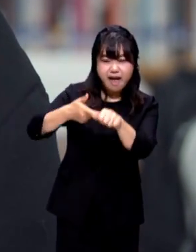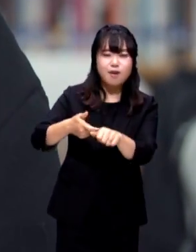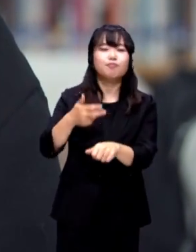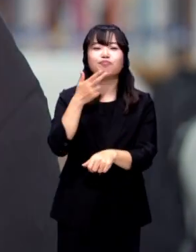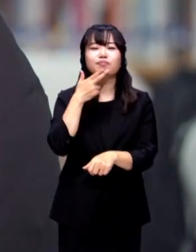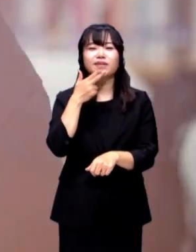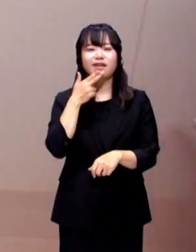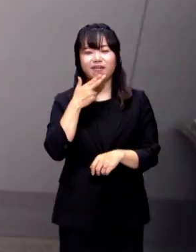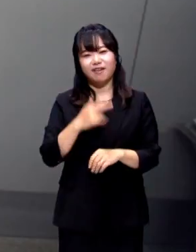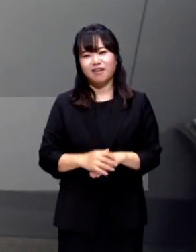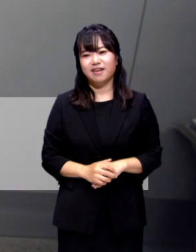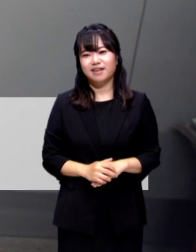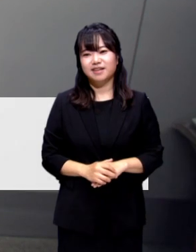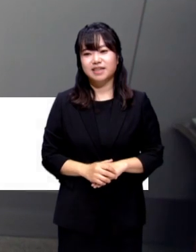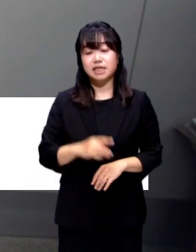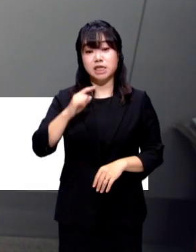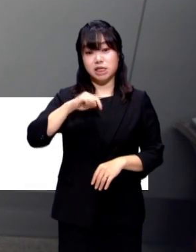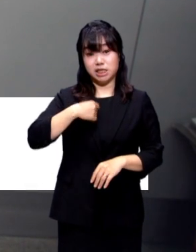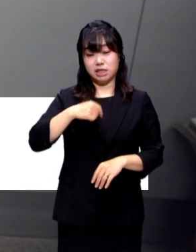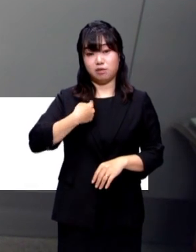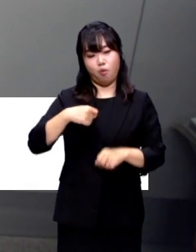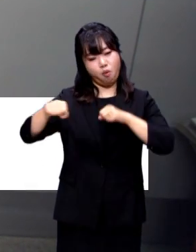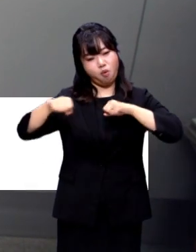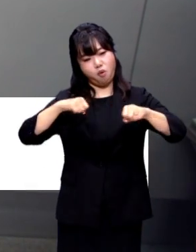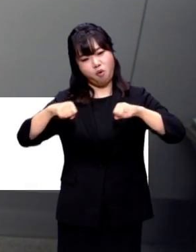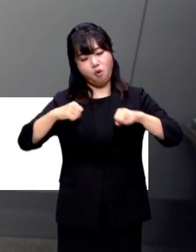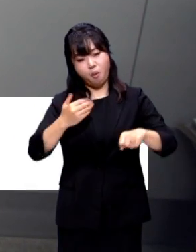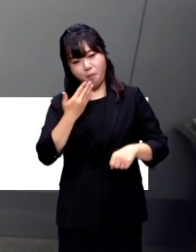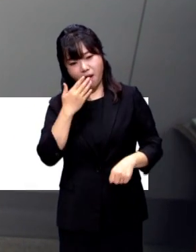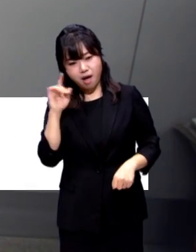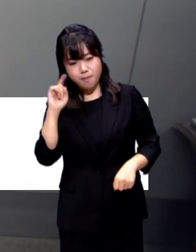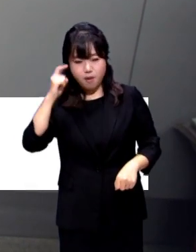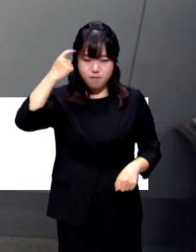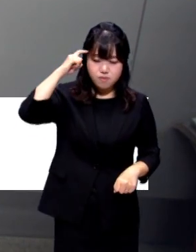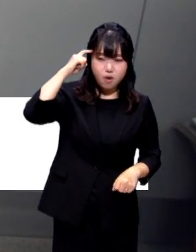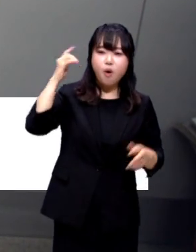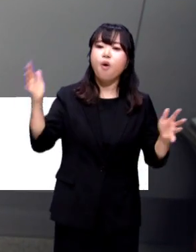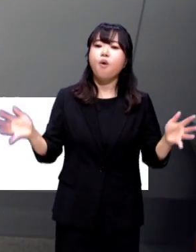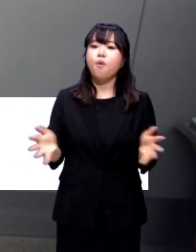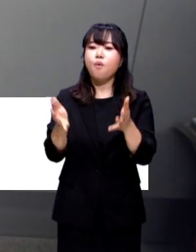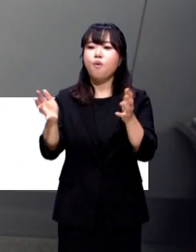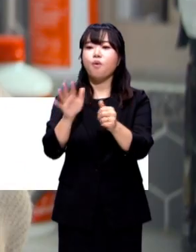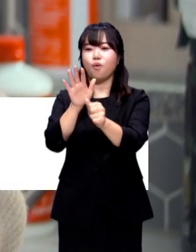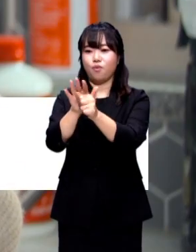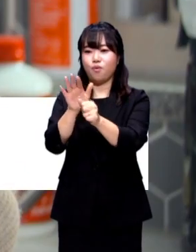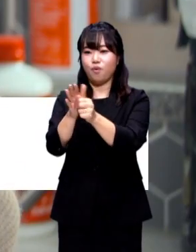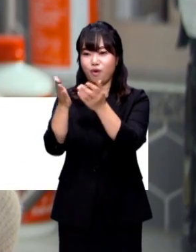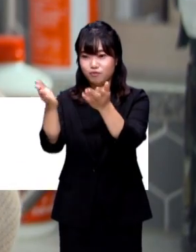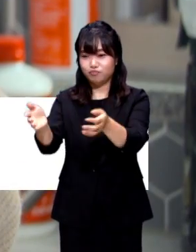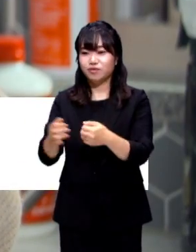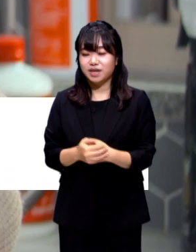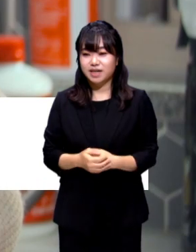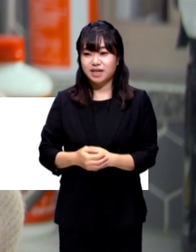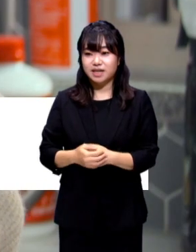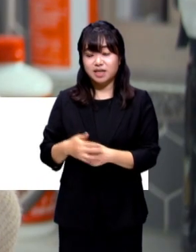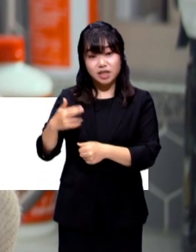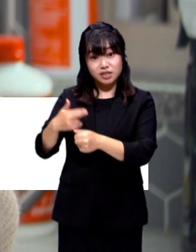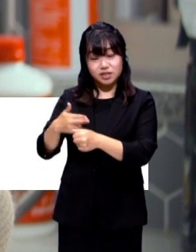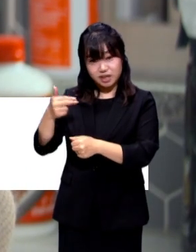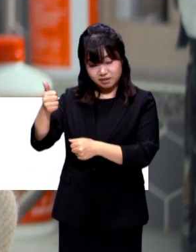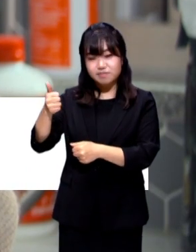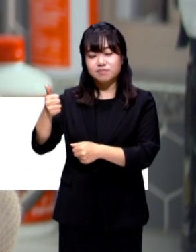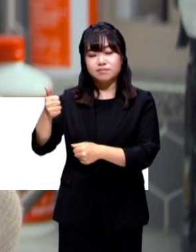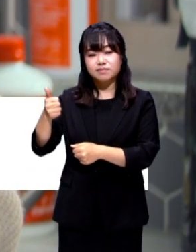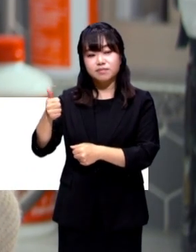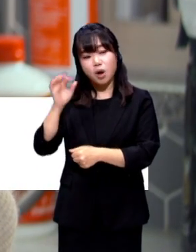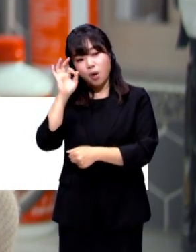없어요. 스스로 할 수 있는 일들을 찾아서 할 수 있도록 선생님이 그 자기 주도적으로